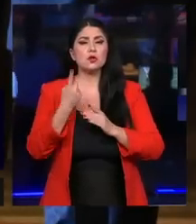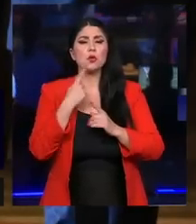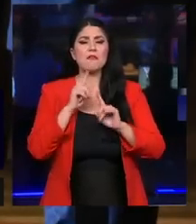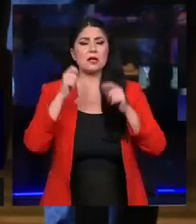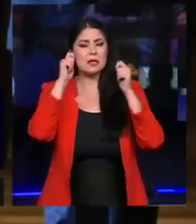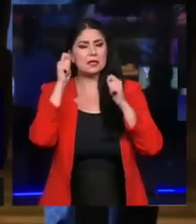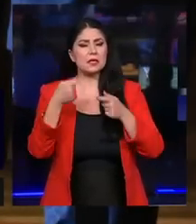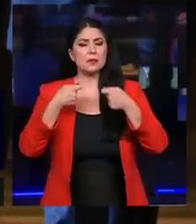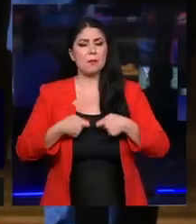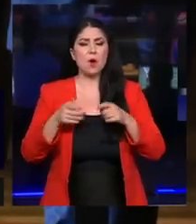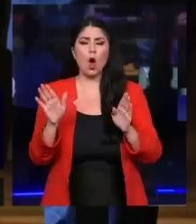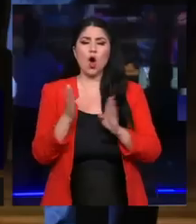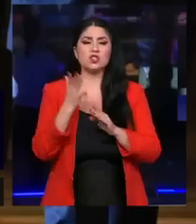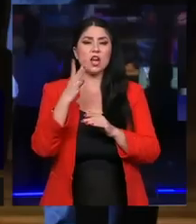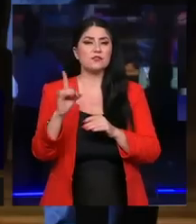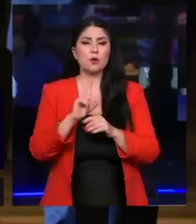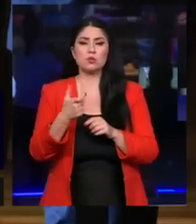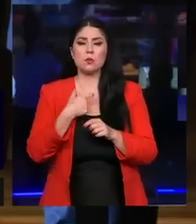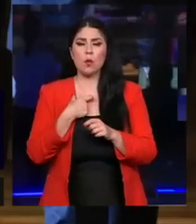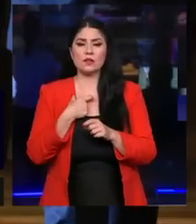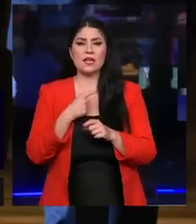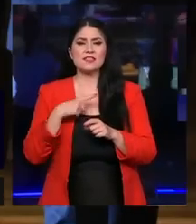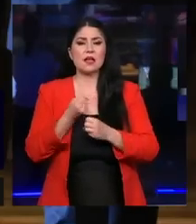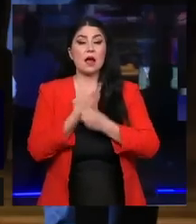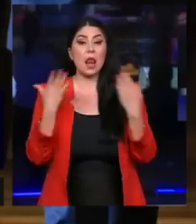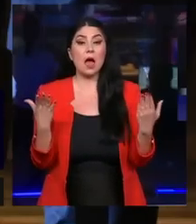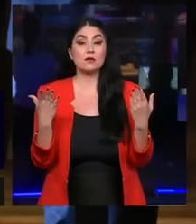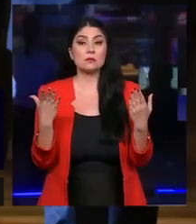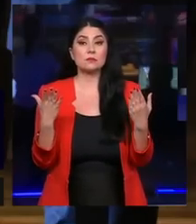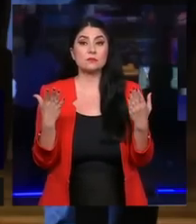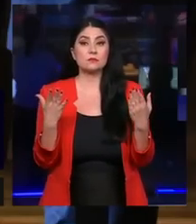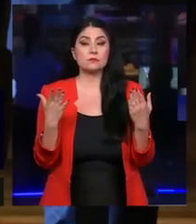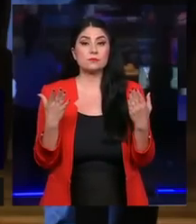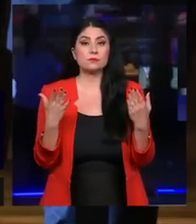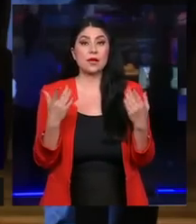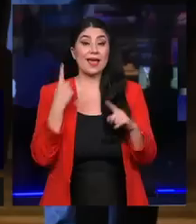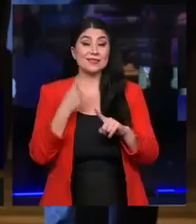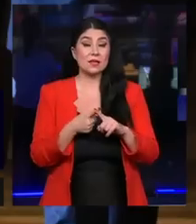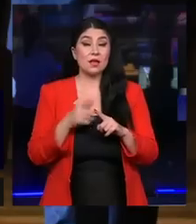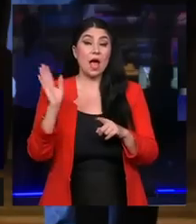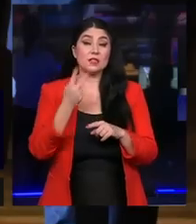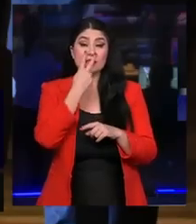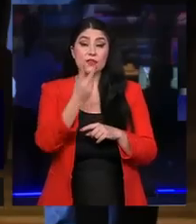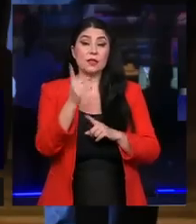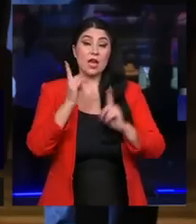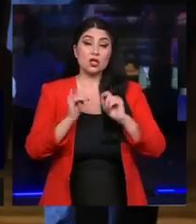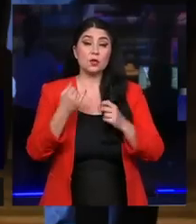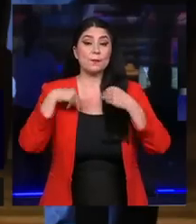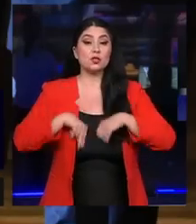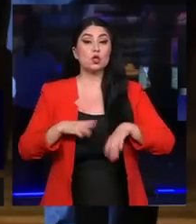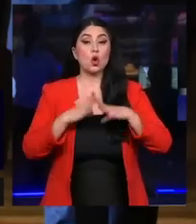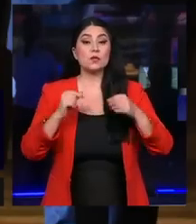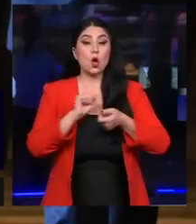diplomație, orice altceva, după părerea mea, este exclus cât se poate declara. Exact. Trebuie să vedem dacă și președintele și-a